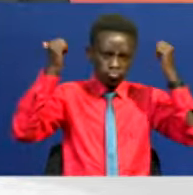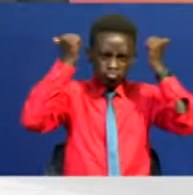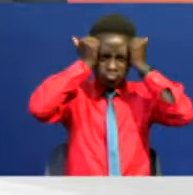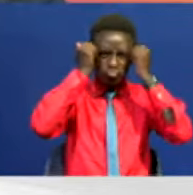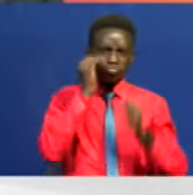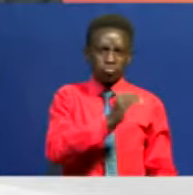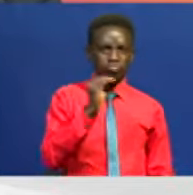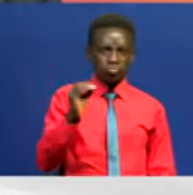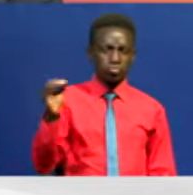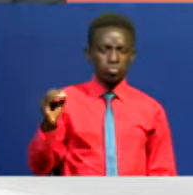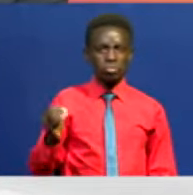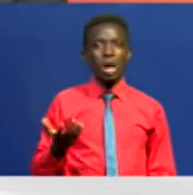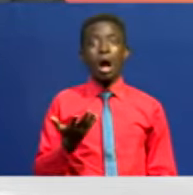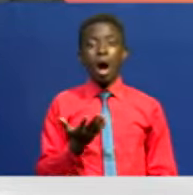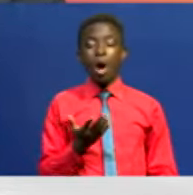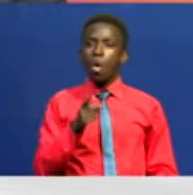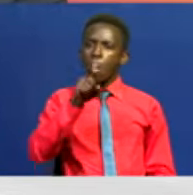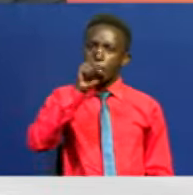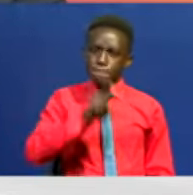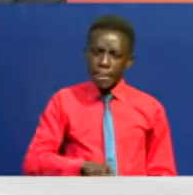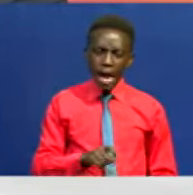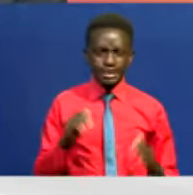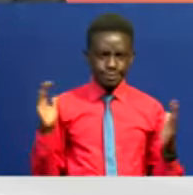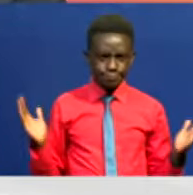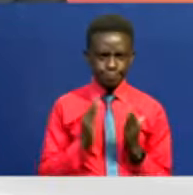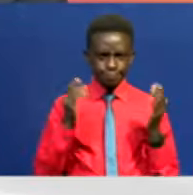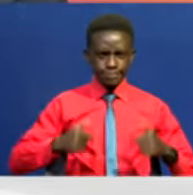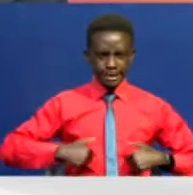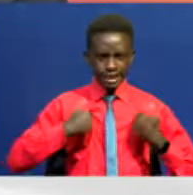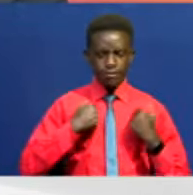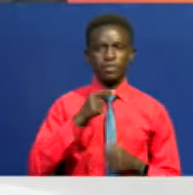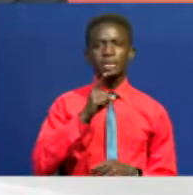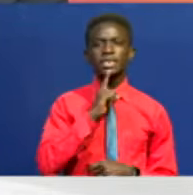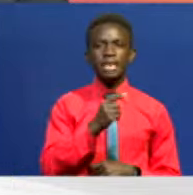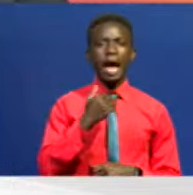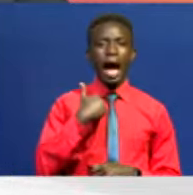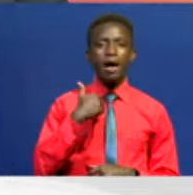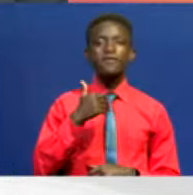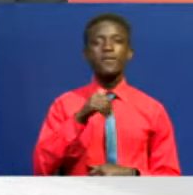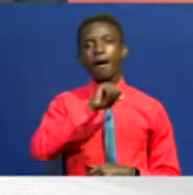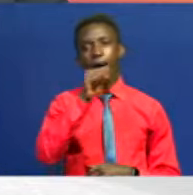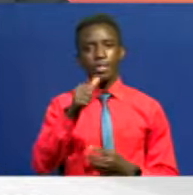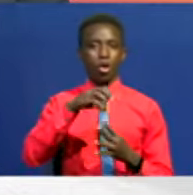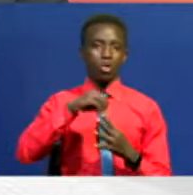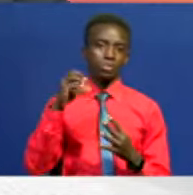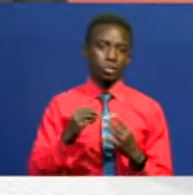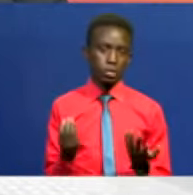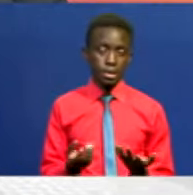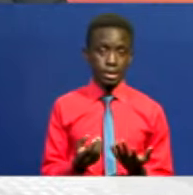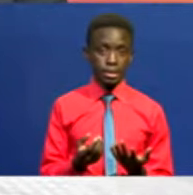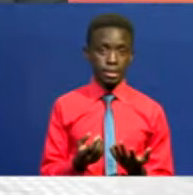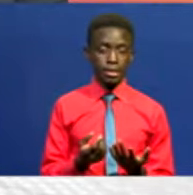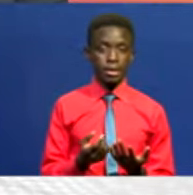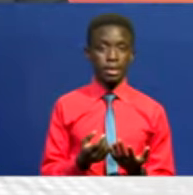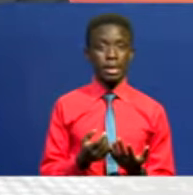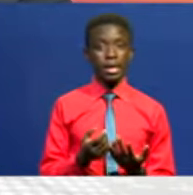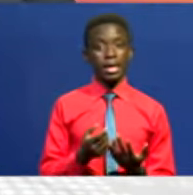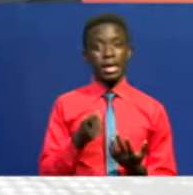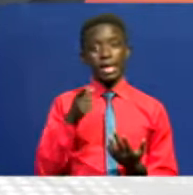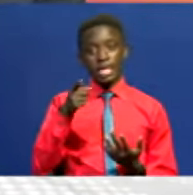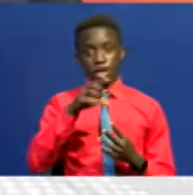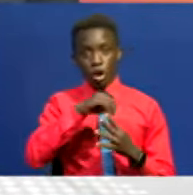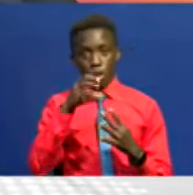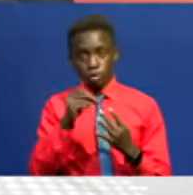kwamba there is still another option. Other than option pia wamepewa nafasi nyingine.